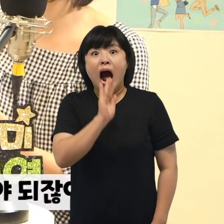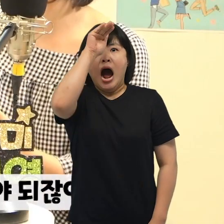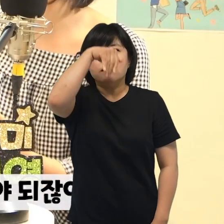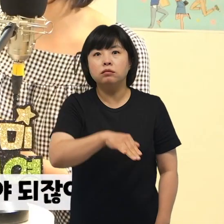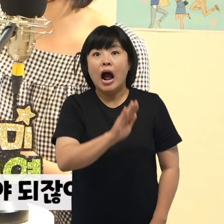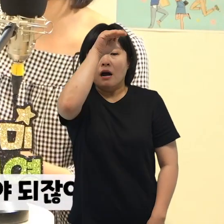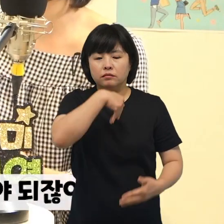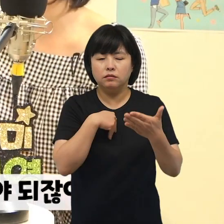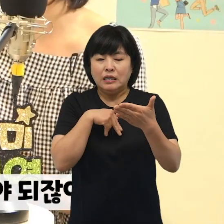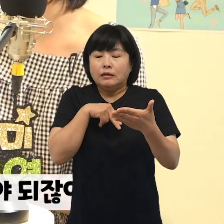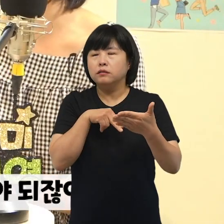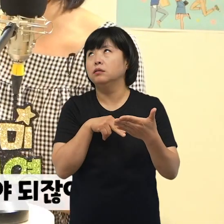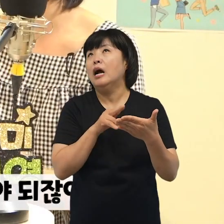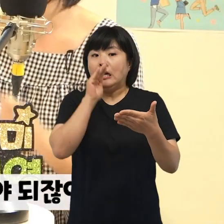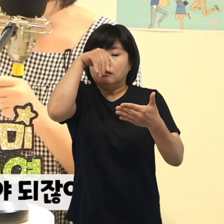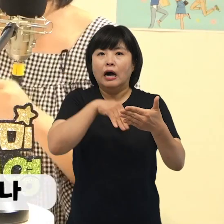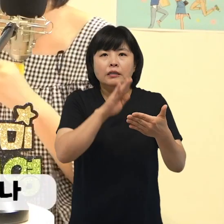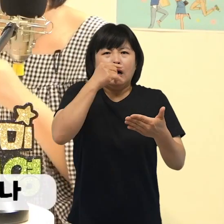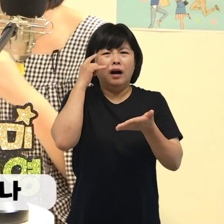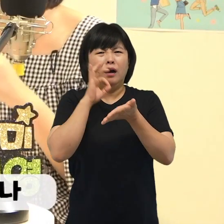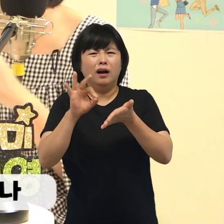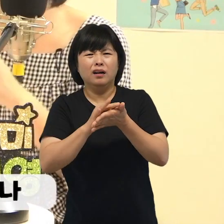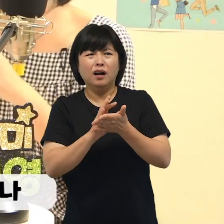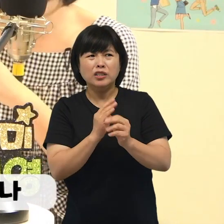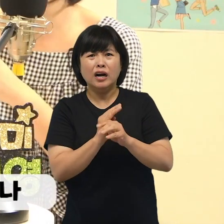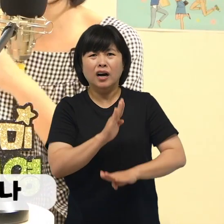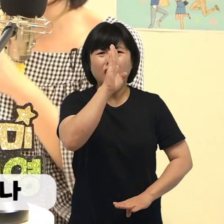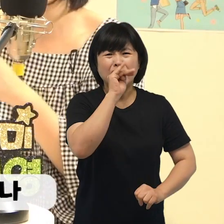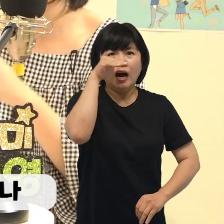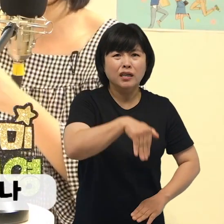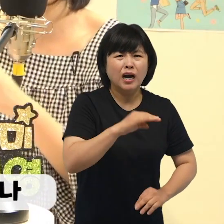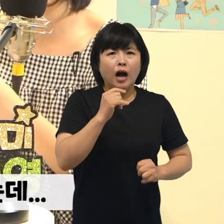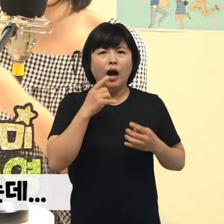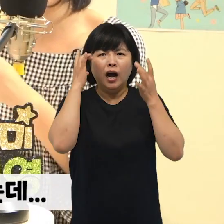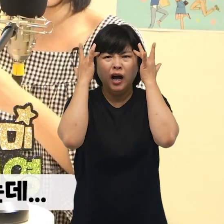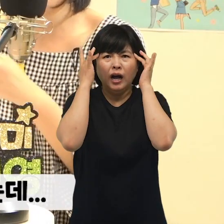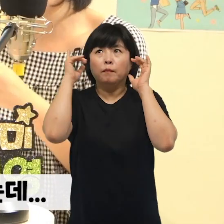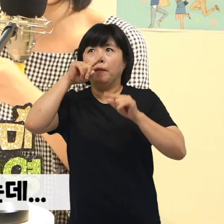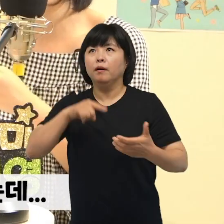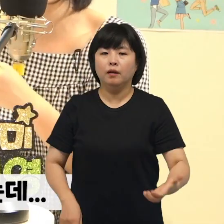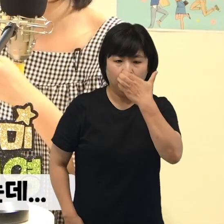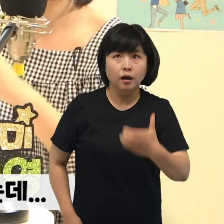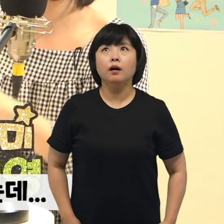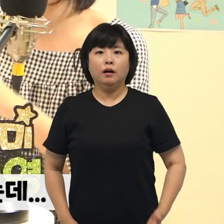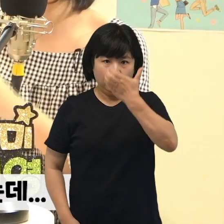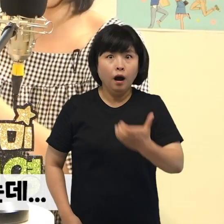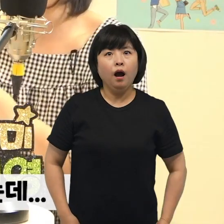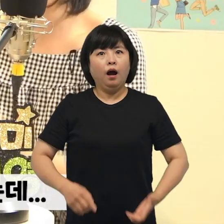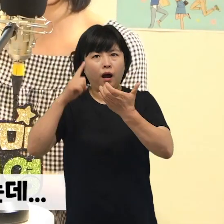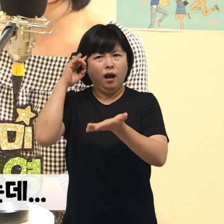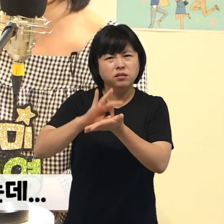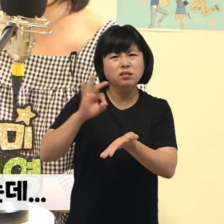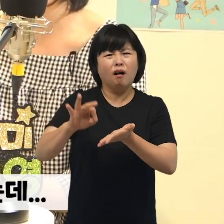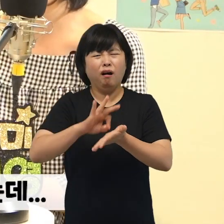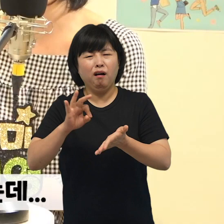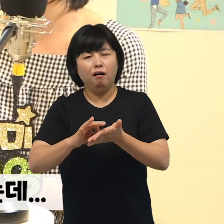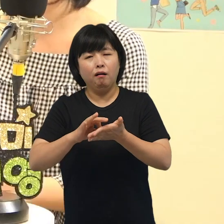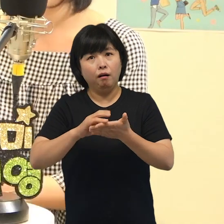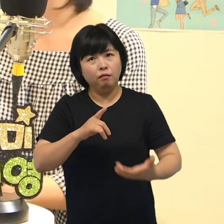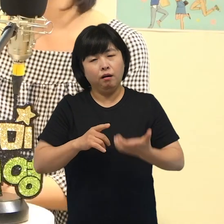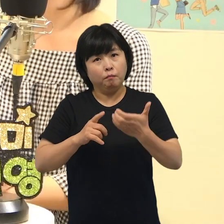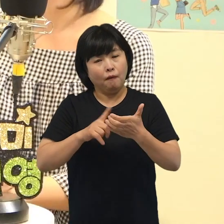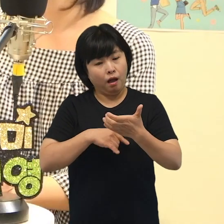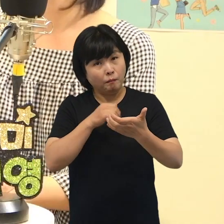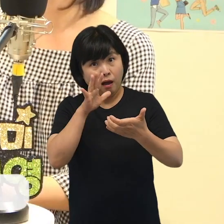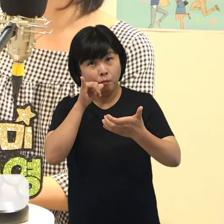오르락 내리락 하는 걸 쳐다보고 있어야 되잖아요. 언제 오르나 언제 내리나 언제 파나 이런 거 전전긍긍 하루 종일 보고 있어야 되는데.